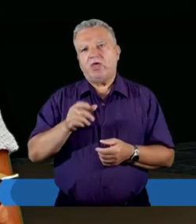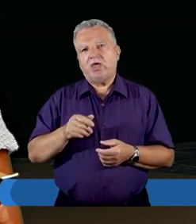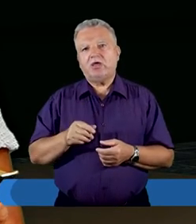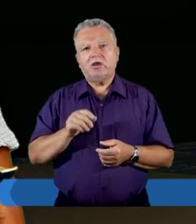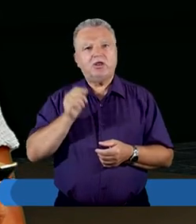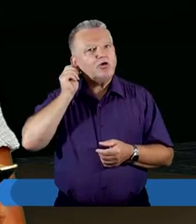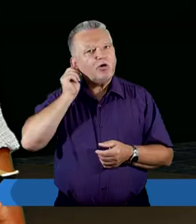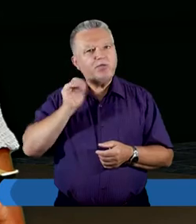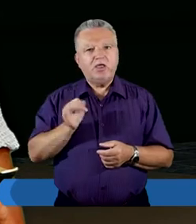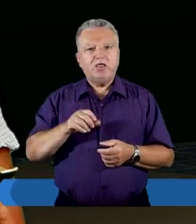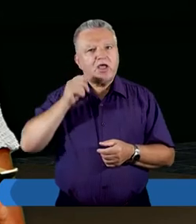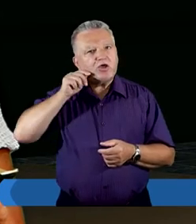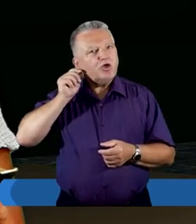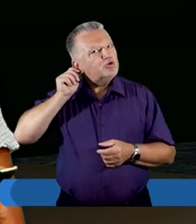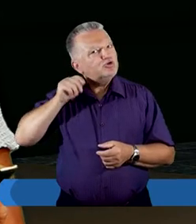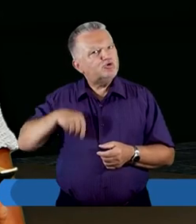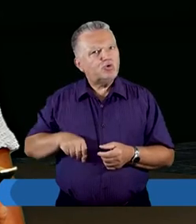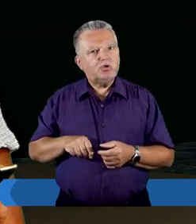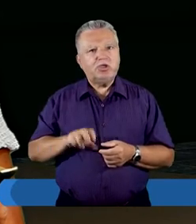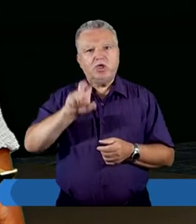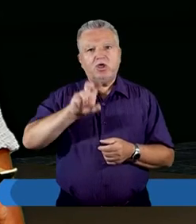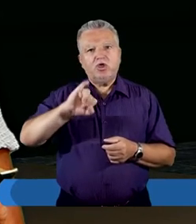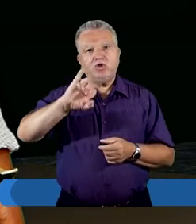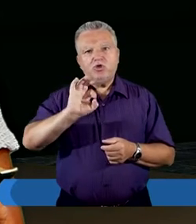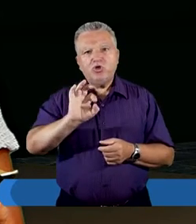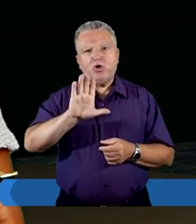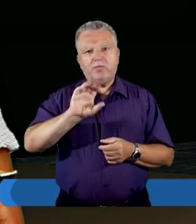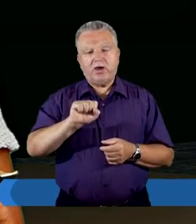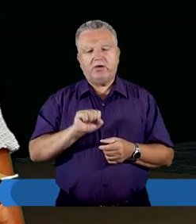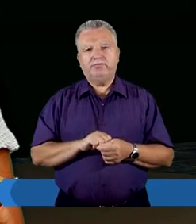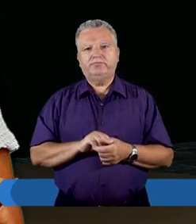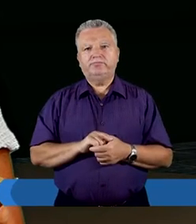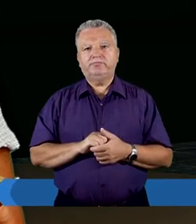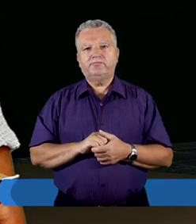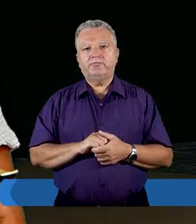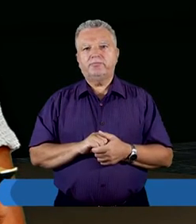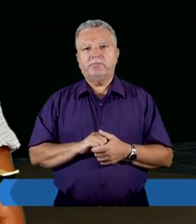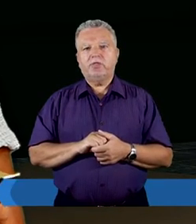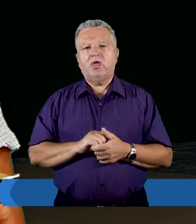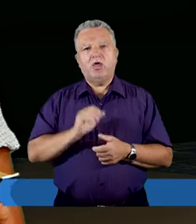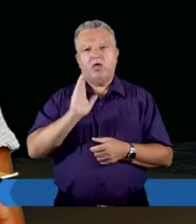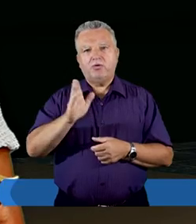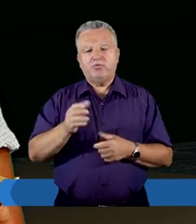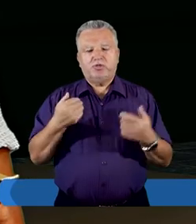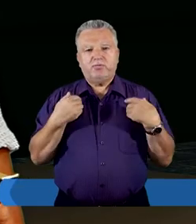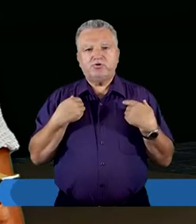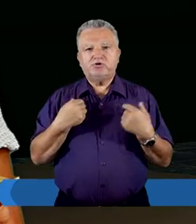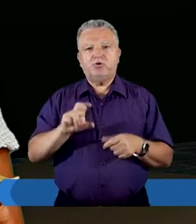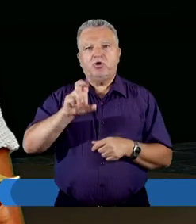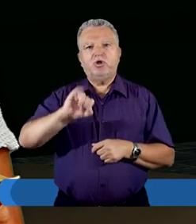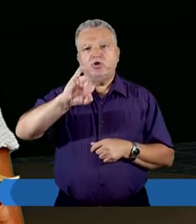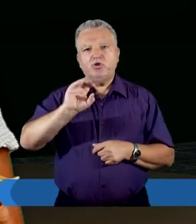Hioba i dał im ojciec ich dział dziedziczny wśród ich braci. Potem żył Hiob